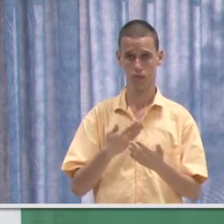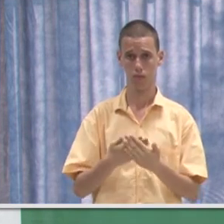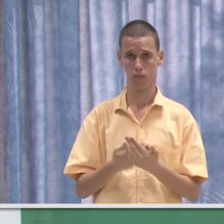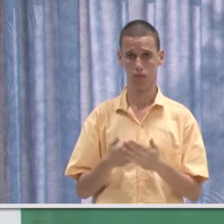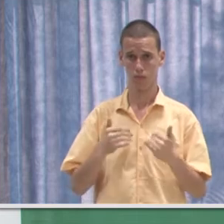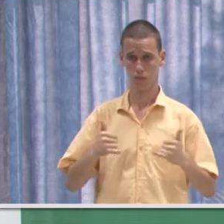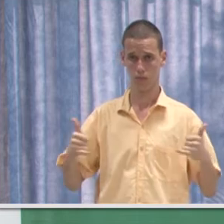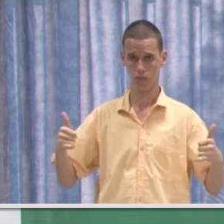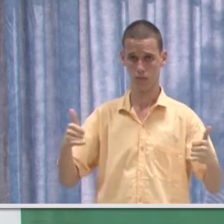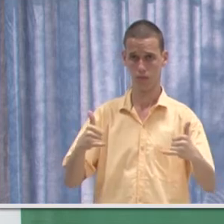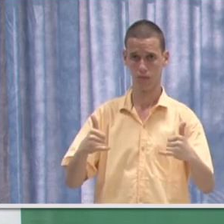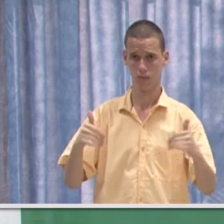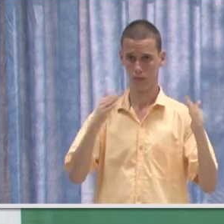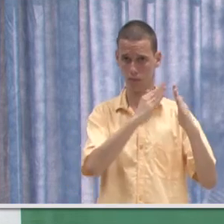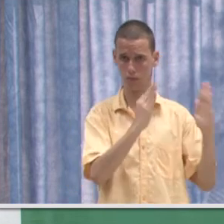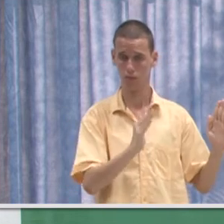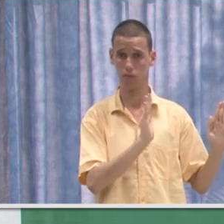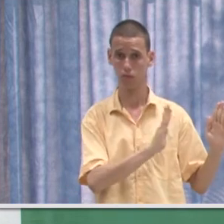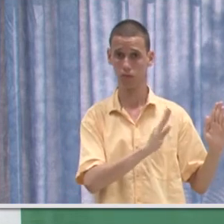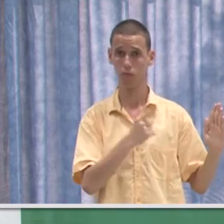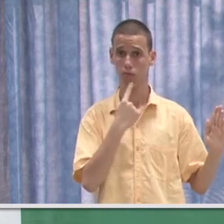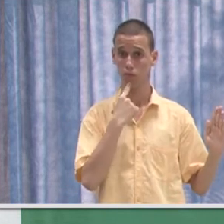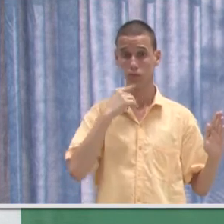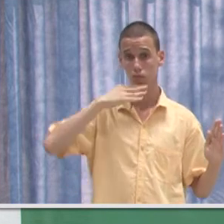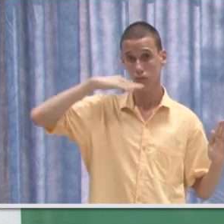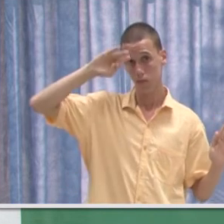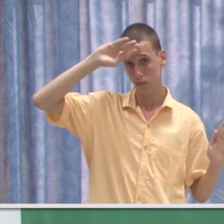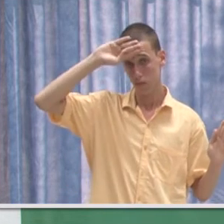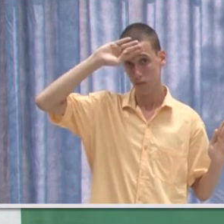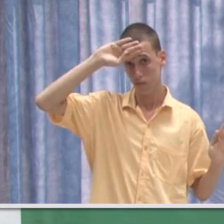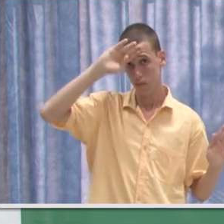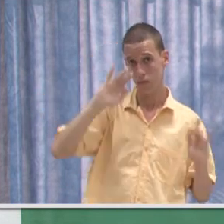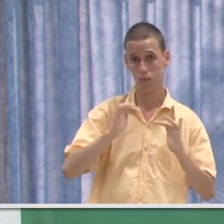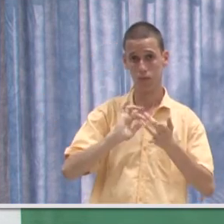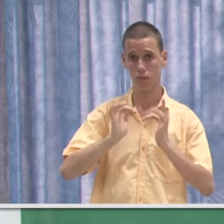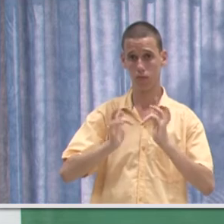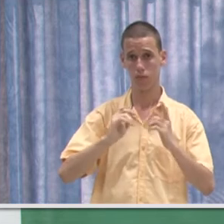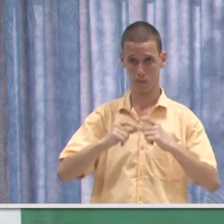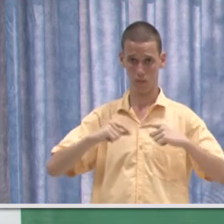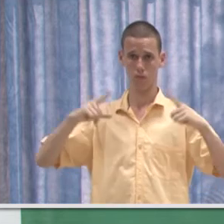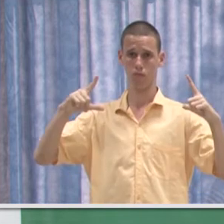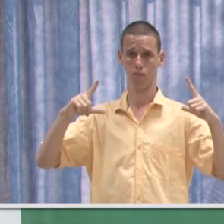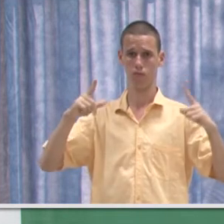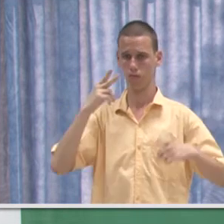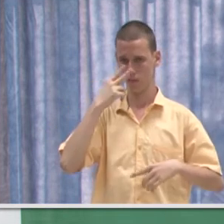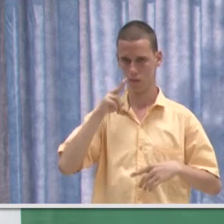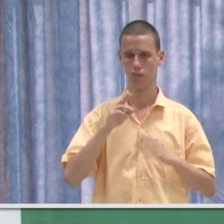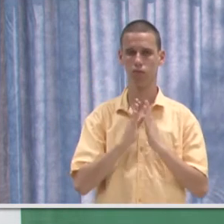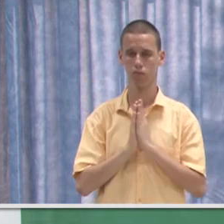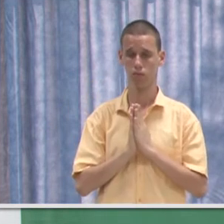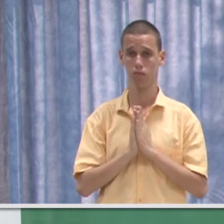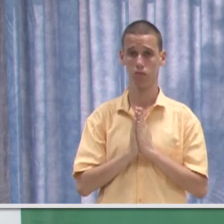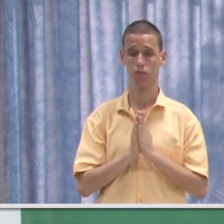besoin de déplacer si vous êtes malade, besoin de asé, besoin de certains handicaps, certaines disabilités. So, nous encourageons